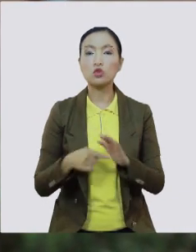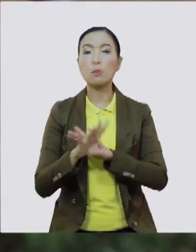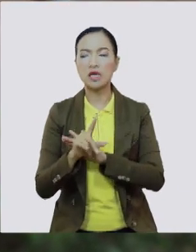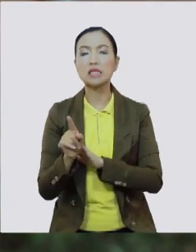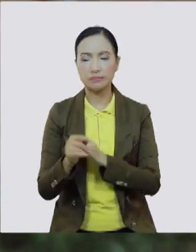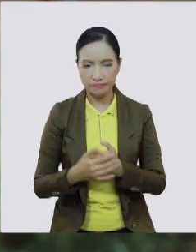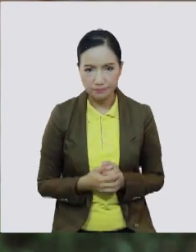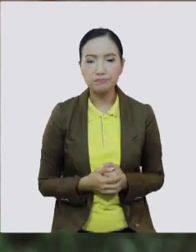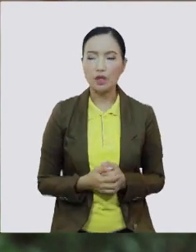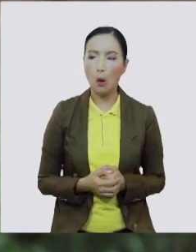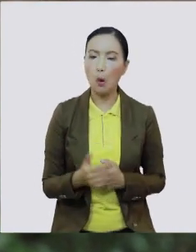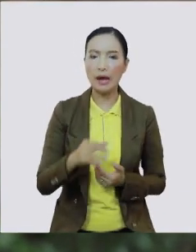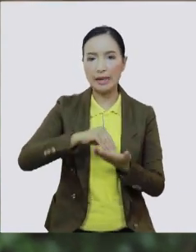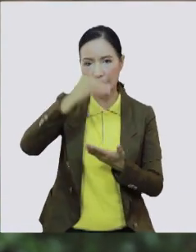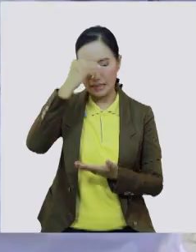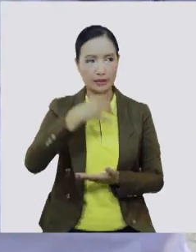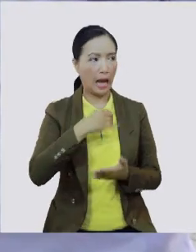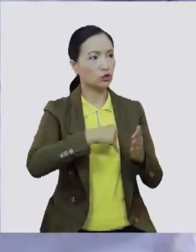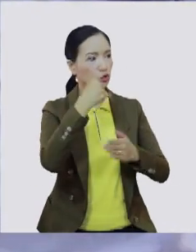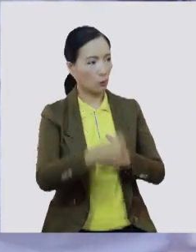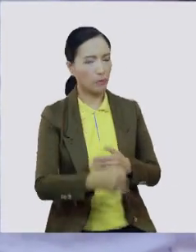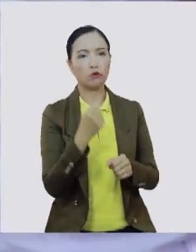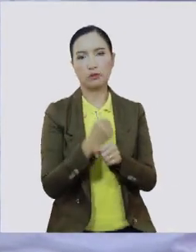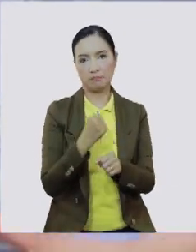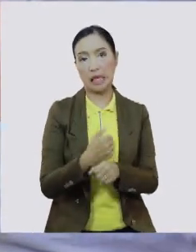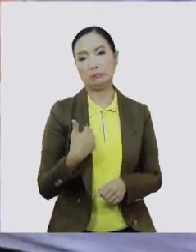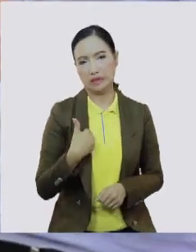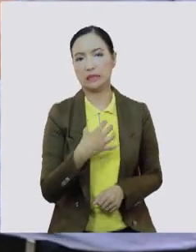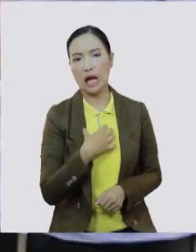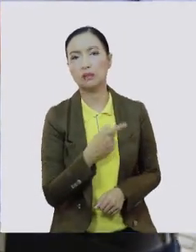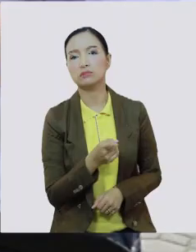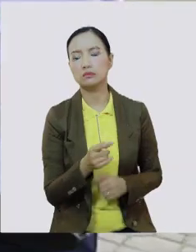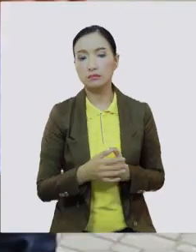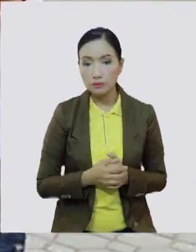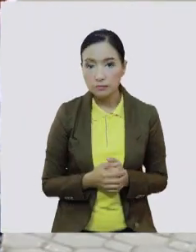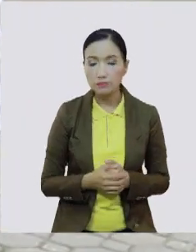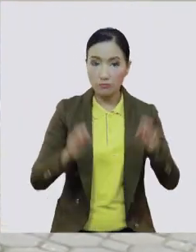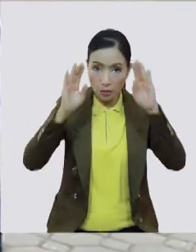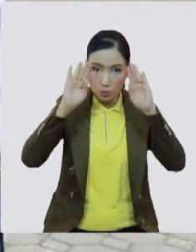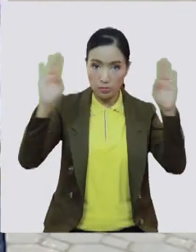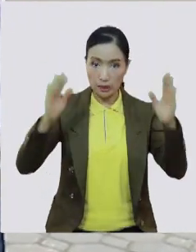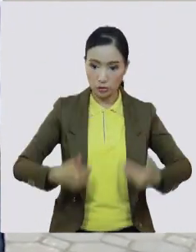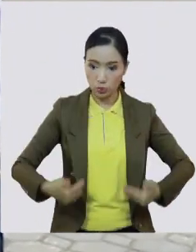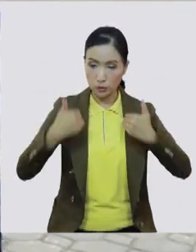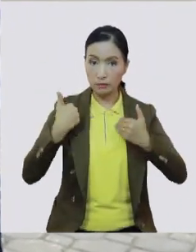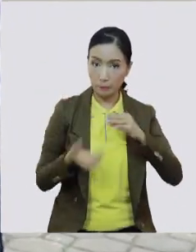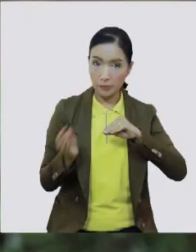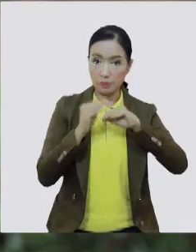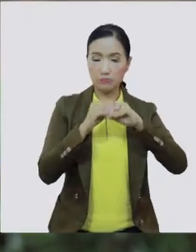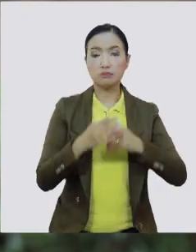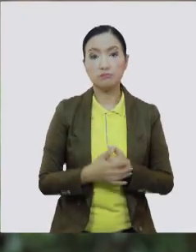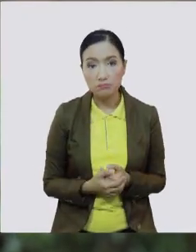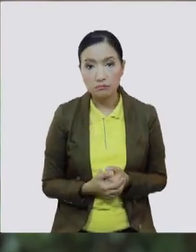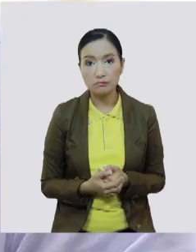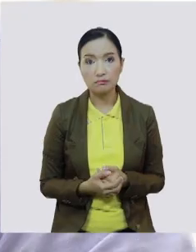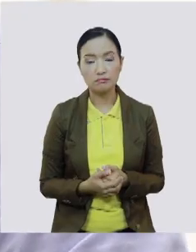ก็คืออยากเรียนจบแล้วก็อยากมีงานทำ ได้เรียนรู้หรือว่าได้เพิ่มพูนประสบการณ์ชีวิตอย่างไรบ้างที่ทำให้เราก้